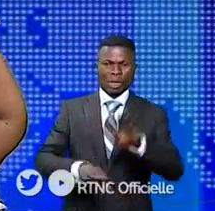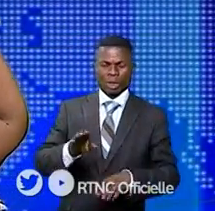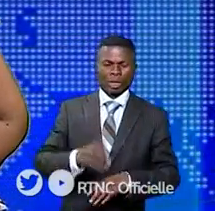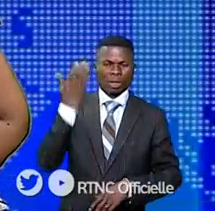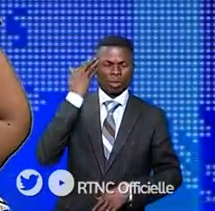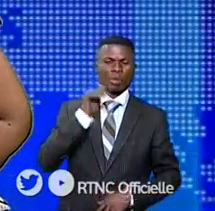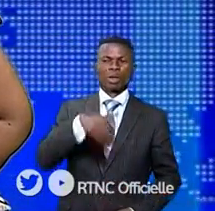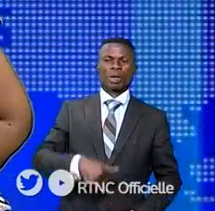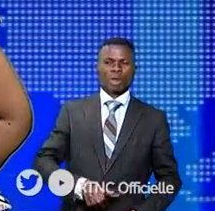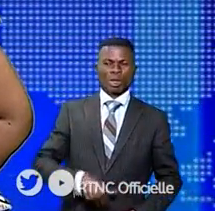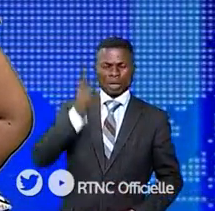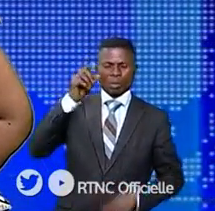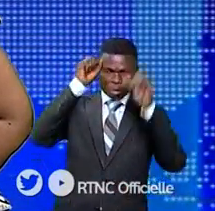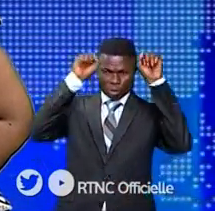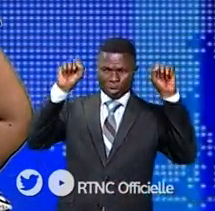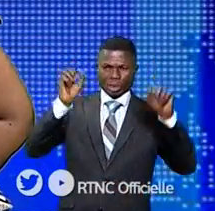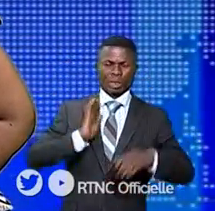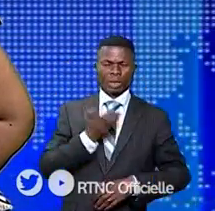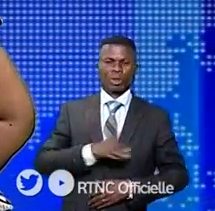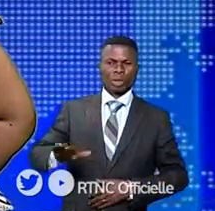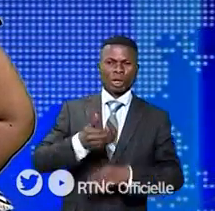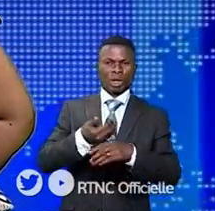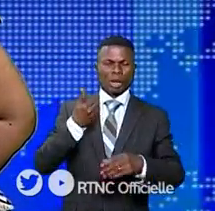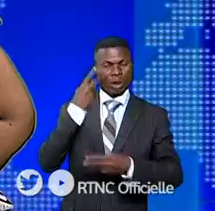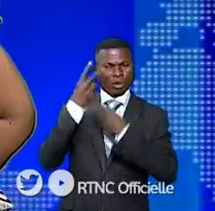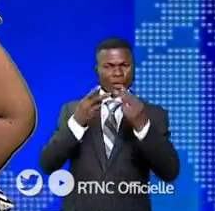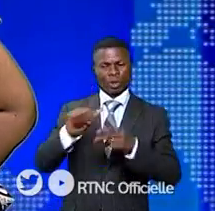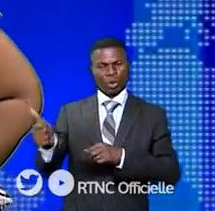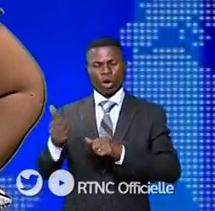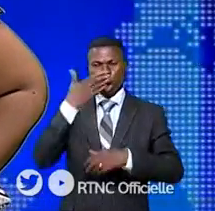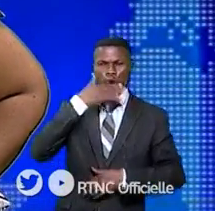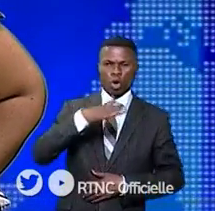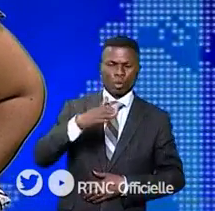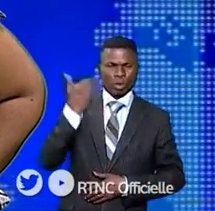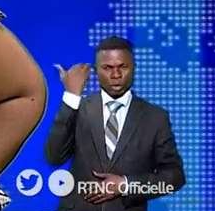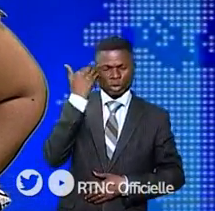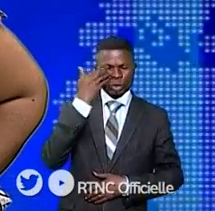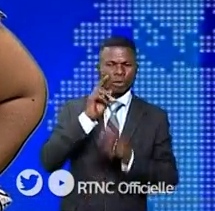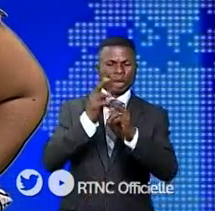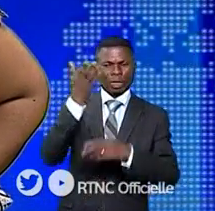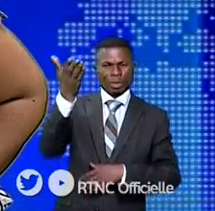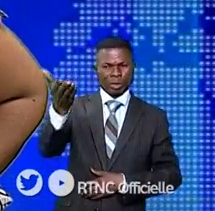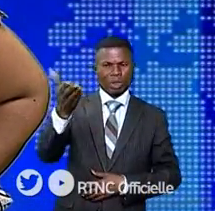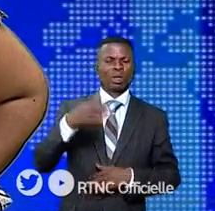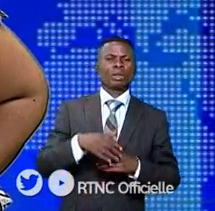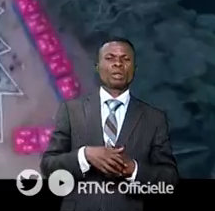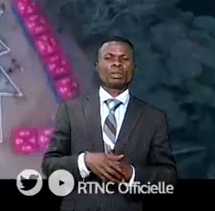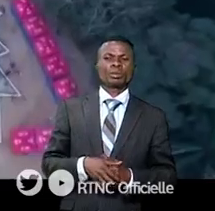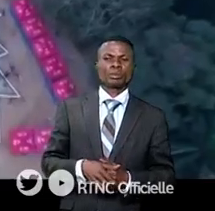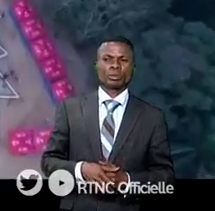Kasavubu, premier président de notre pays, avant de visiter quelques hôpitaux. Naïcha Kialamoula et Patrick Michel Mukui.